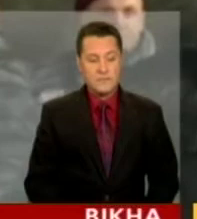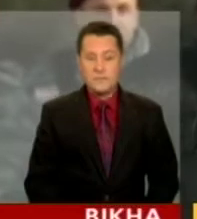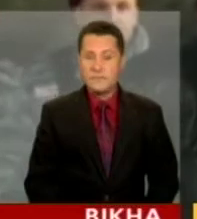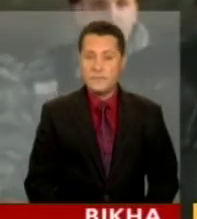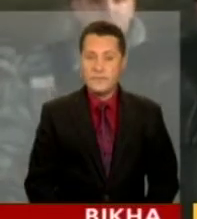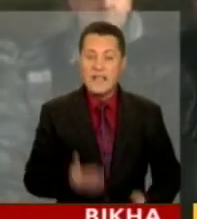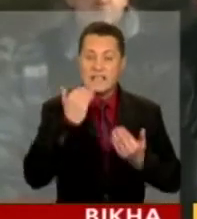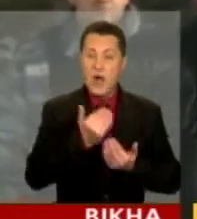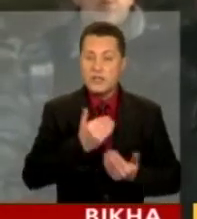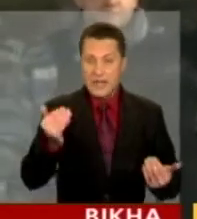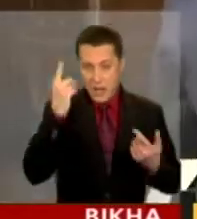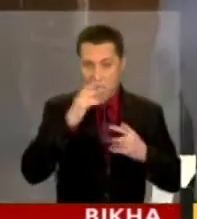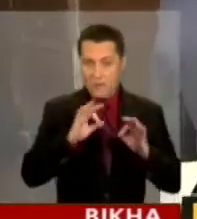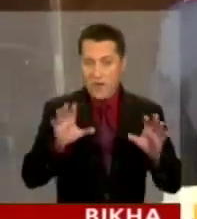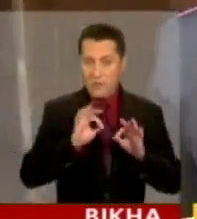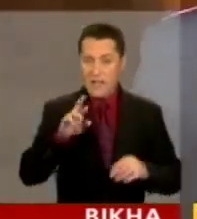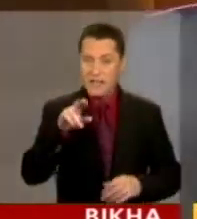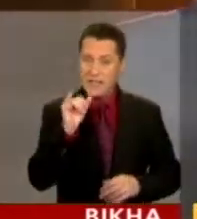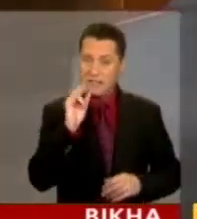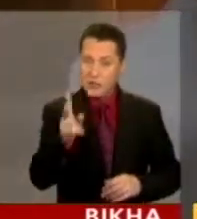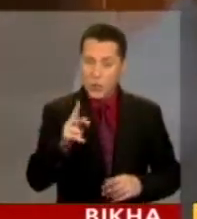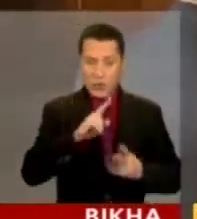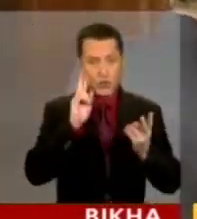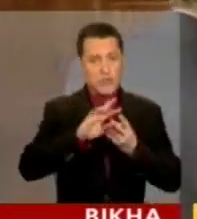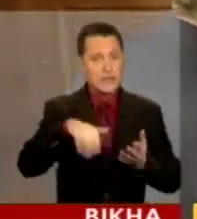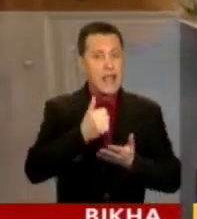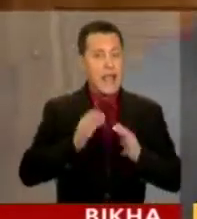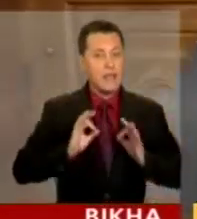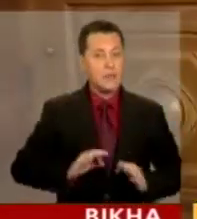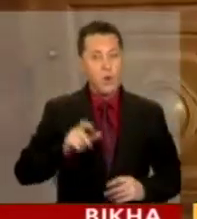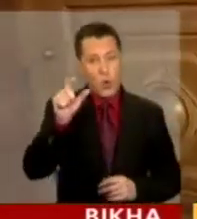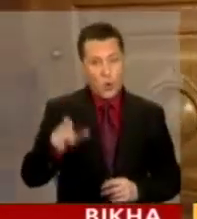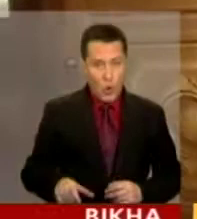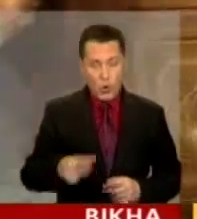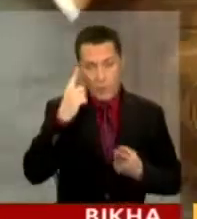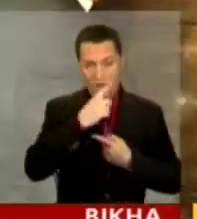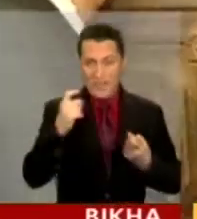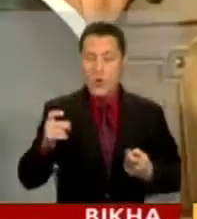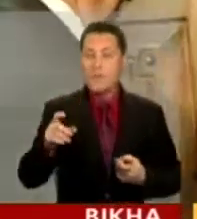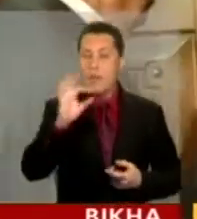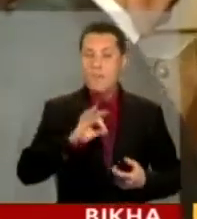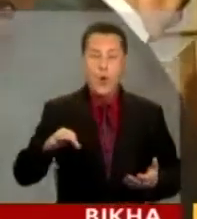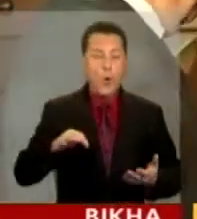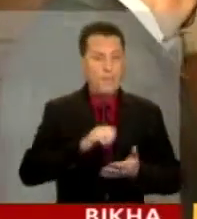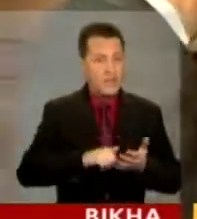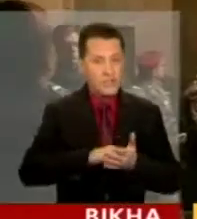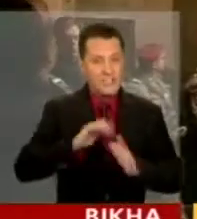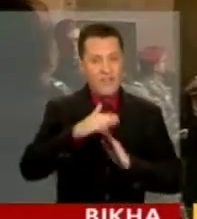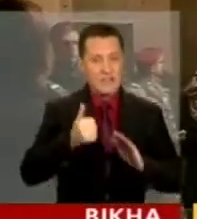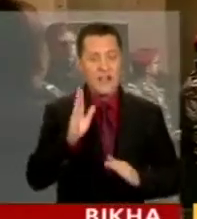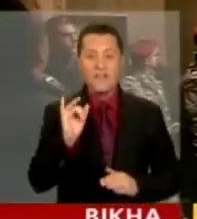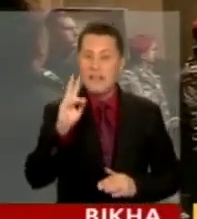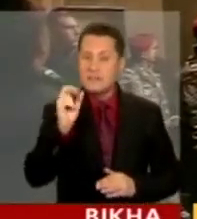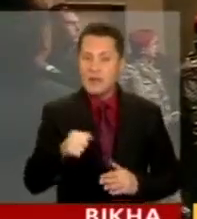За останньою інформацією, Арсеній Яценюк таки зустрівся із генпрокурором і йому повідомили, власне, про причини виклику Сергія Власенка